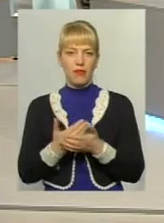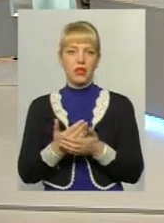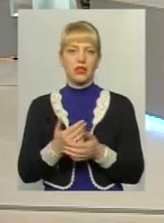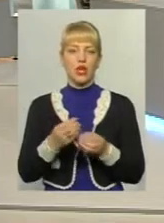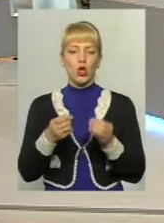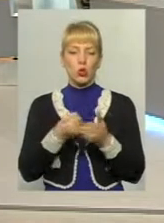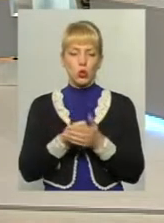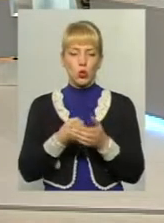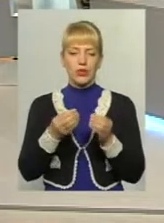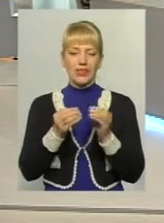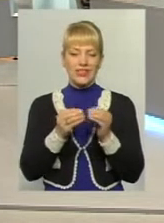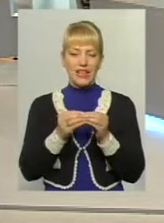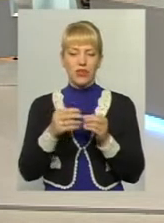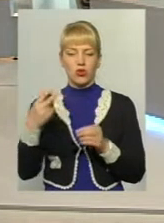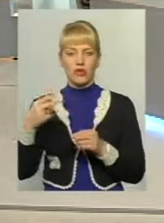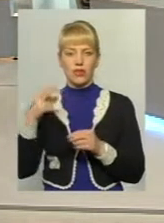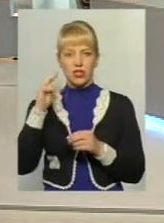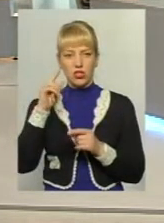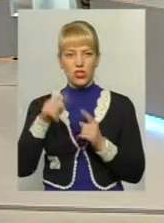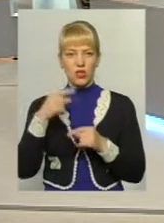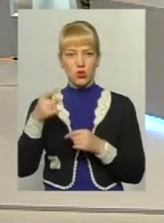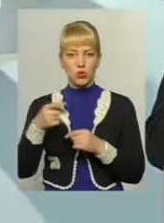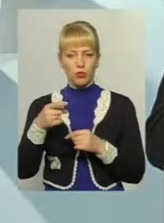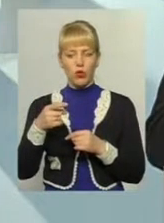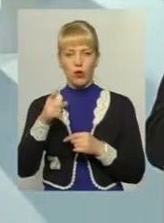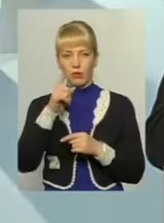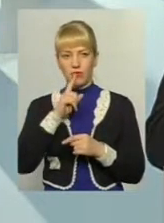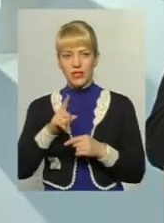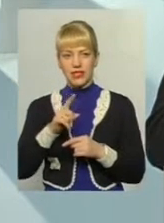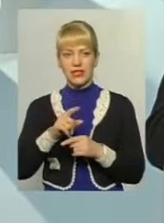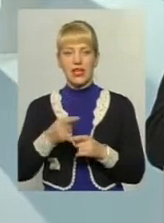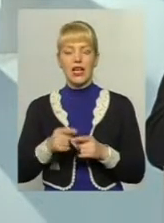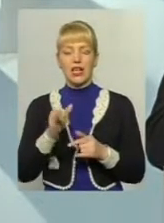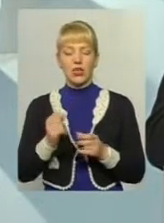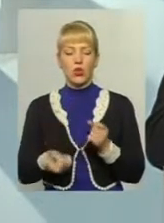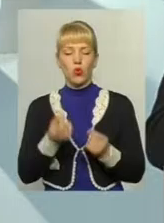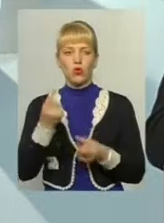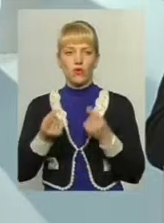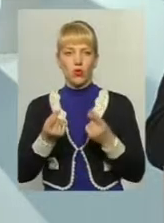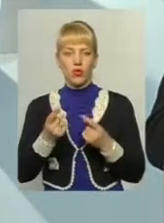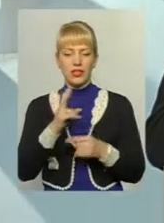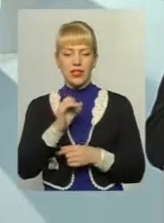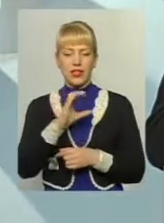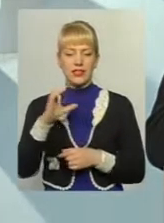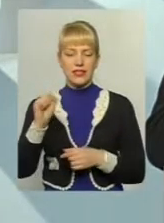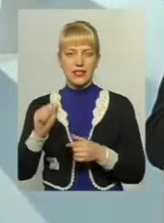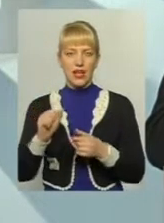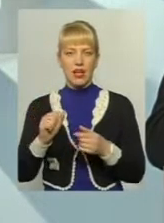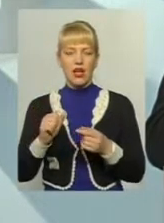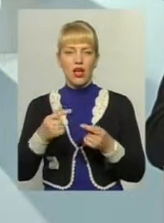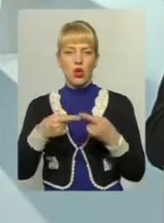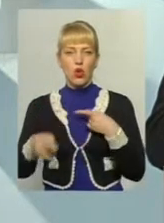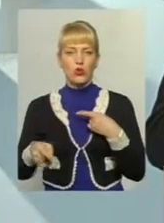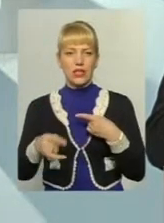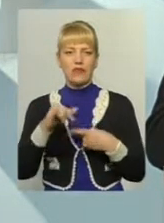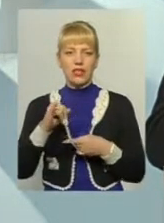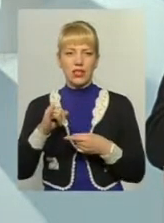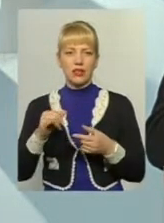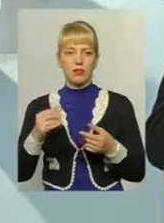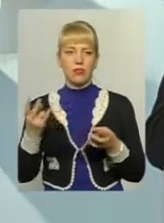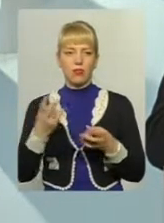Ми, як ОСББ, не можемо своїх мешканців вимагати плату наперед, по закону не можемо. Як правило, мешканці розраховуються ОСББ